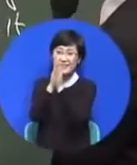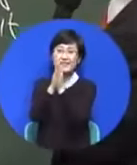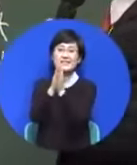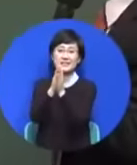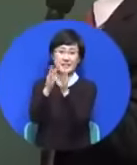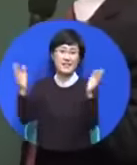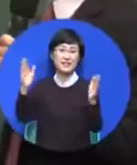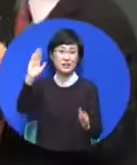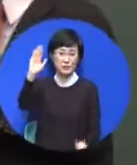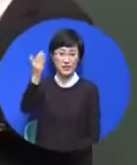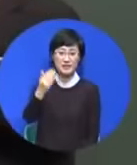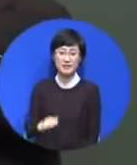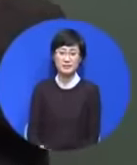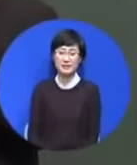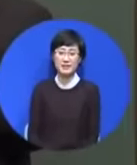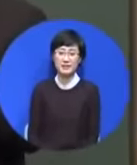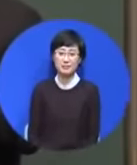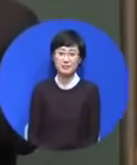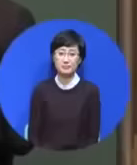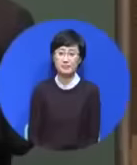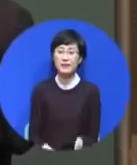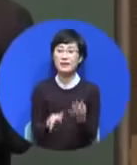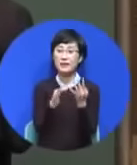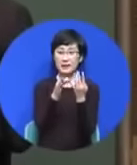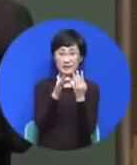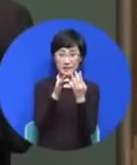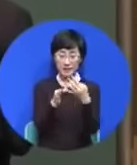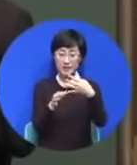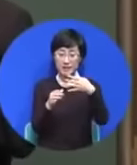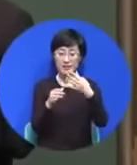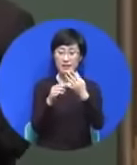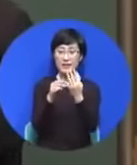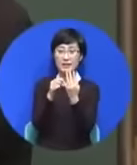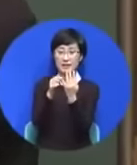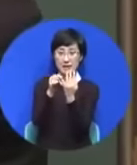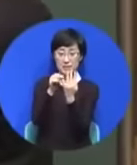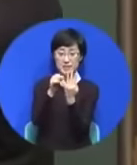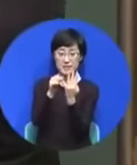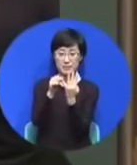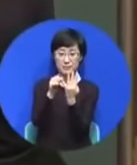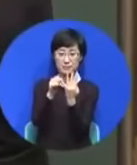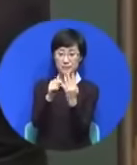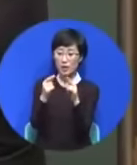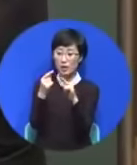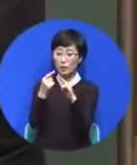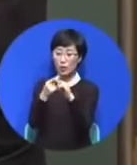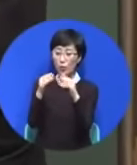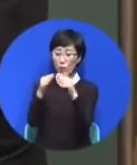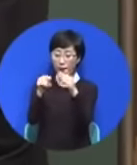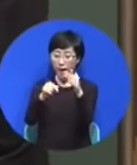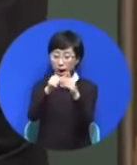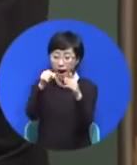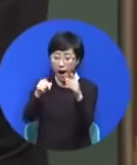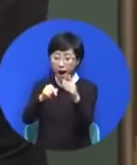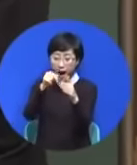되네 번째입니다 교회에 급해 될 시급성을 알고